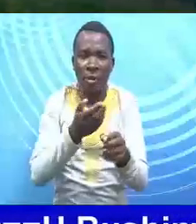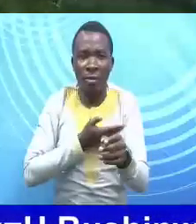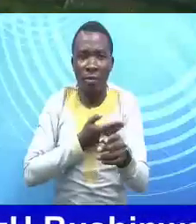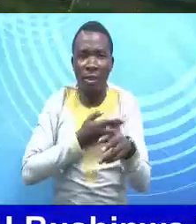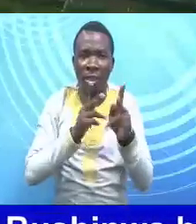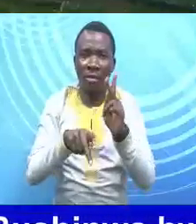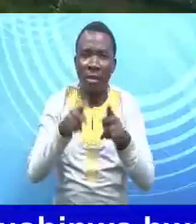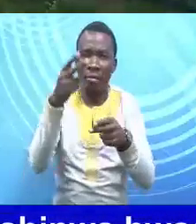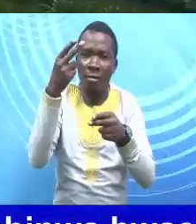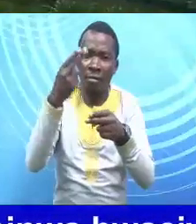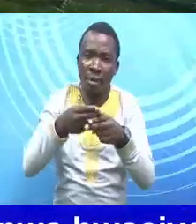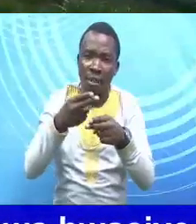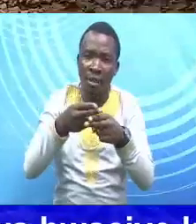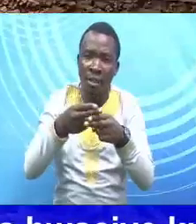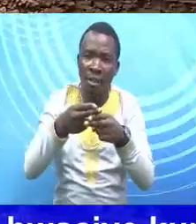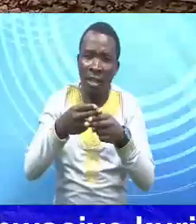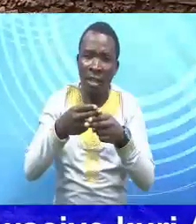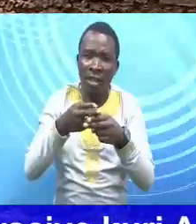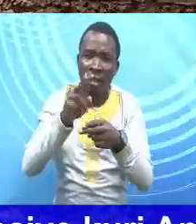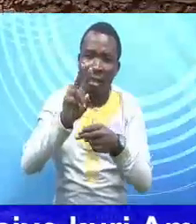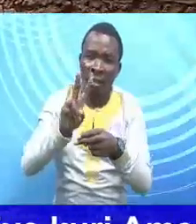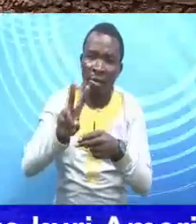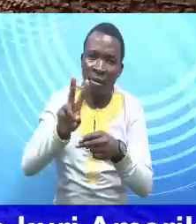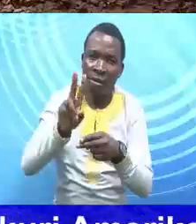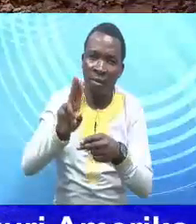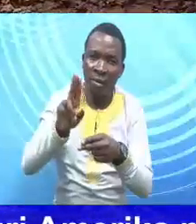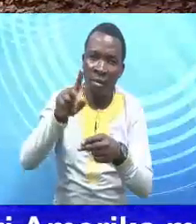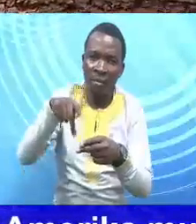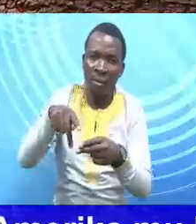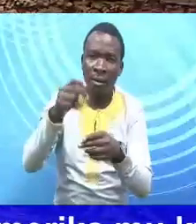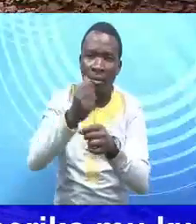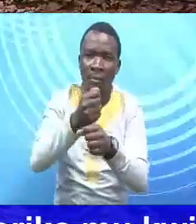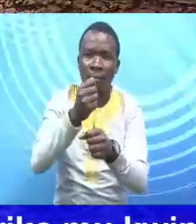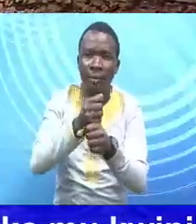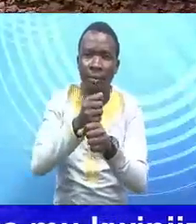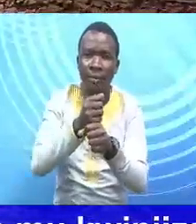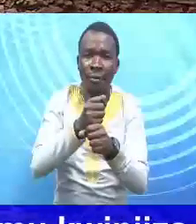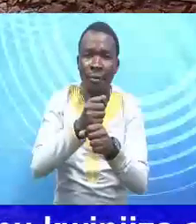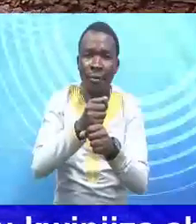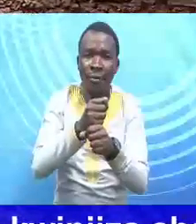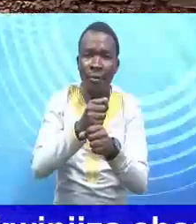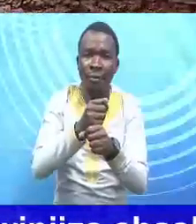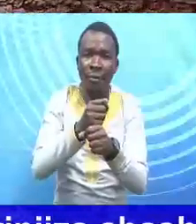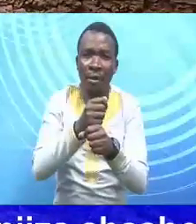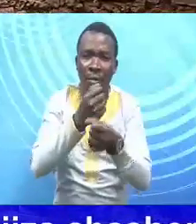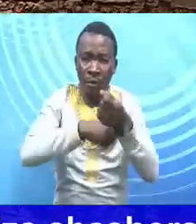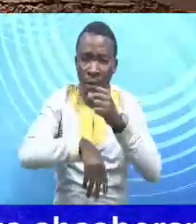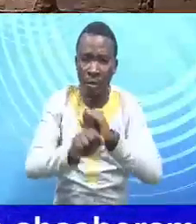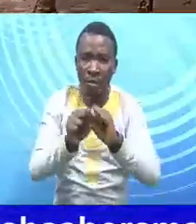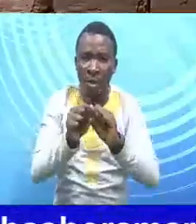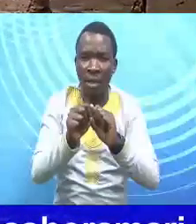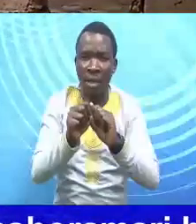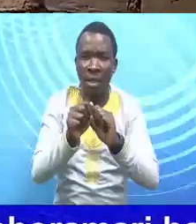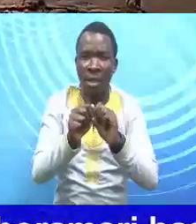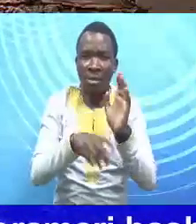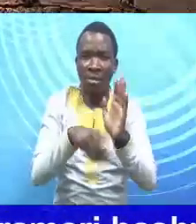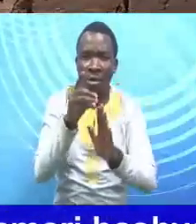bitwa bo muri UP bakora muri the Defenders Public Works abantu bari mu kagari